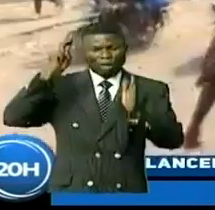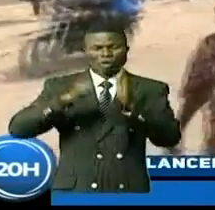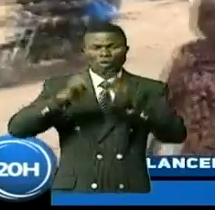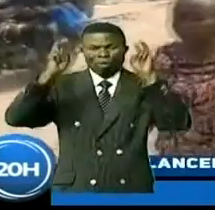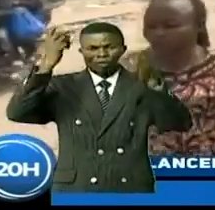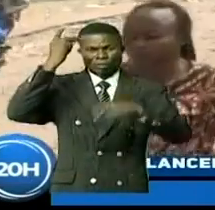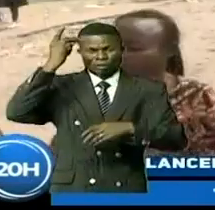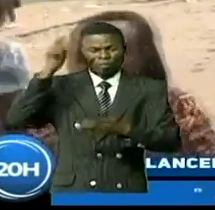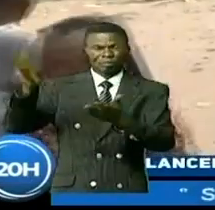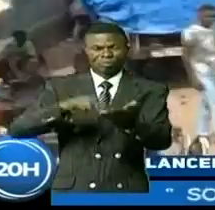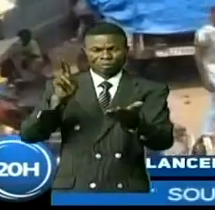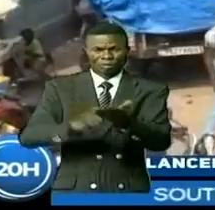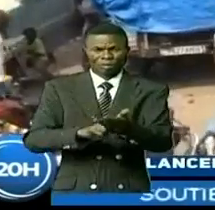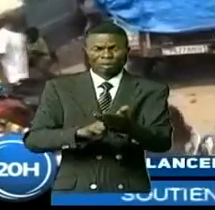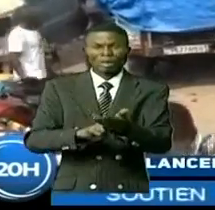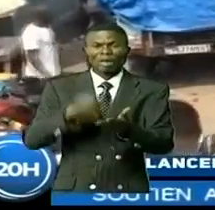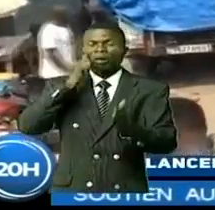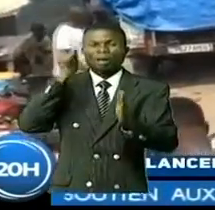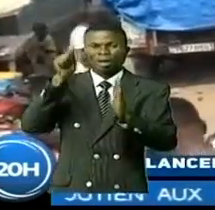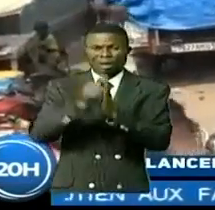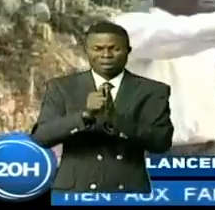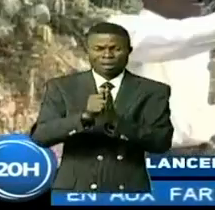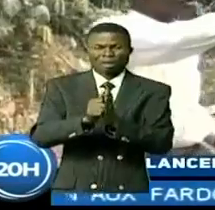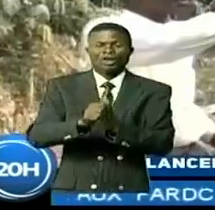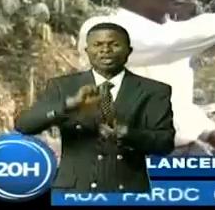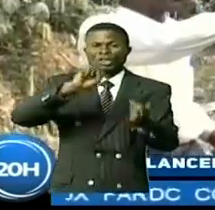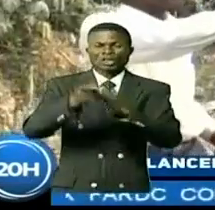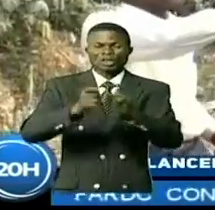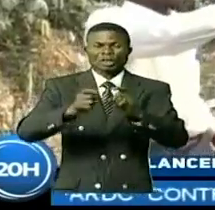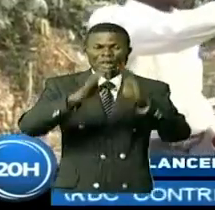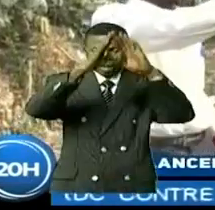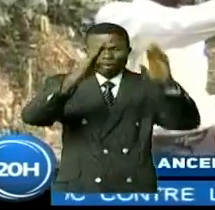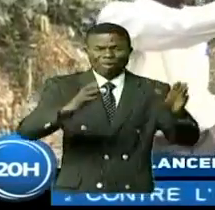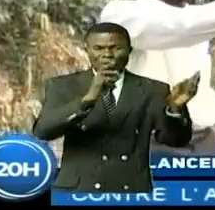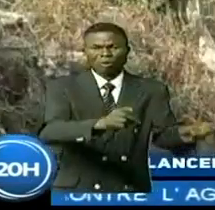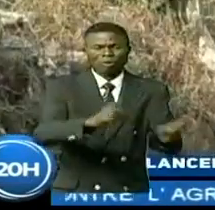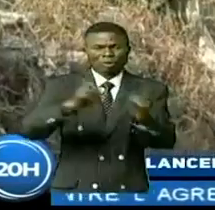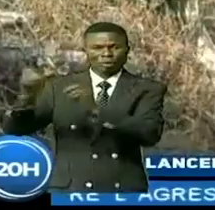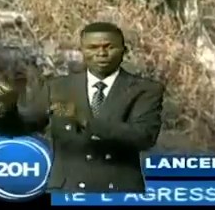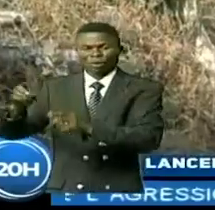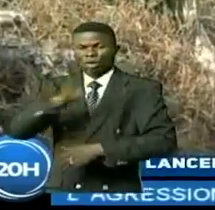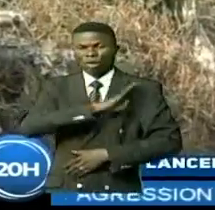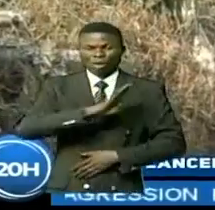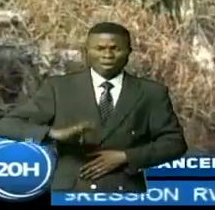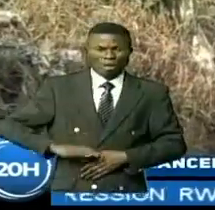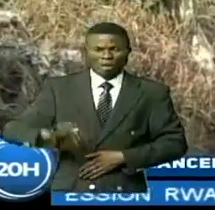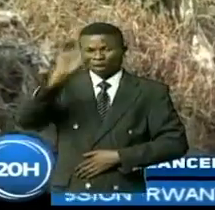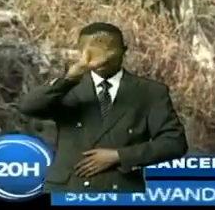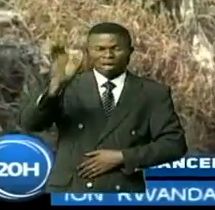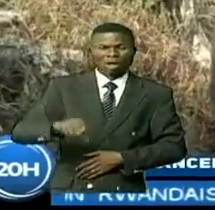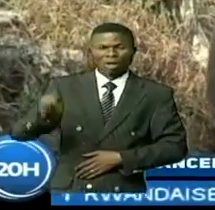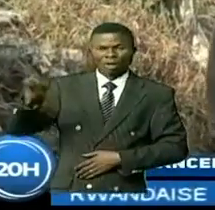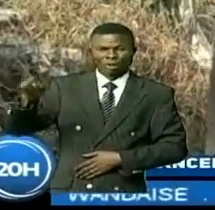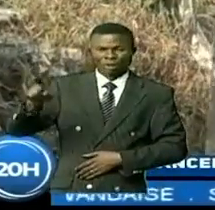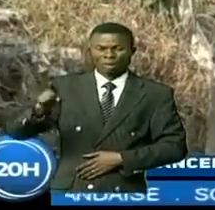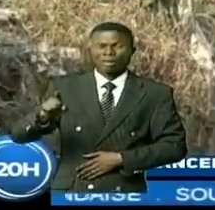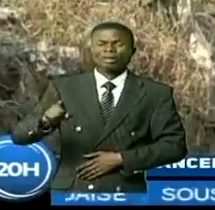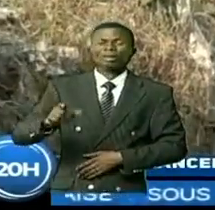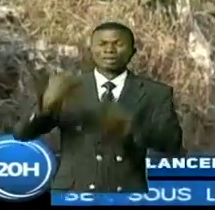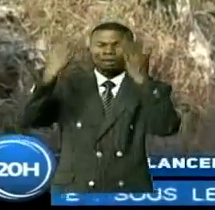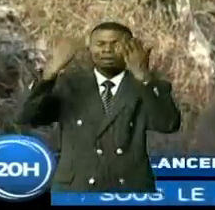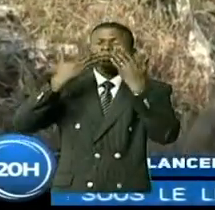a signé un arrêté pour délocaliser le riverain. Le bourgmestre de la commune de Ngaliema, Dieu merci,